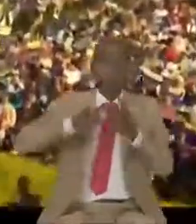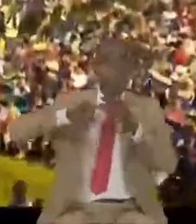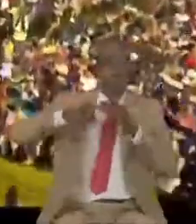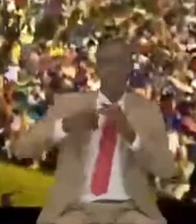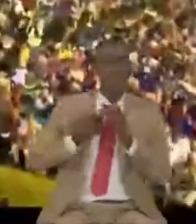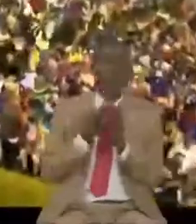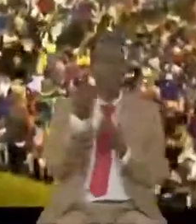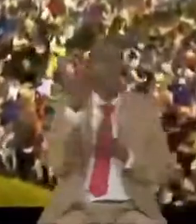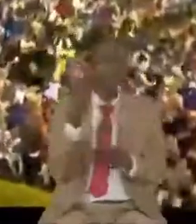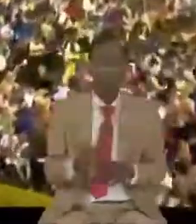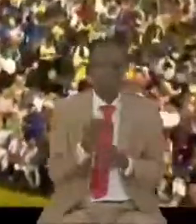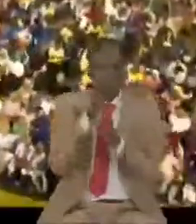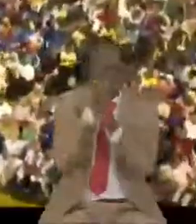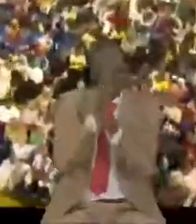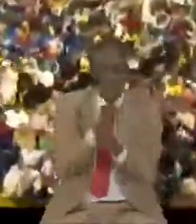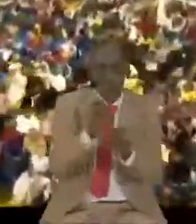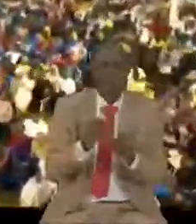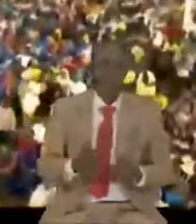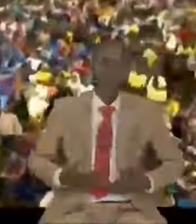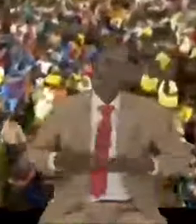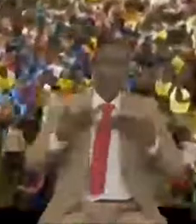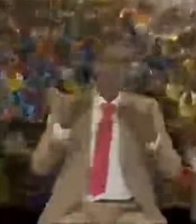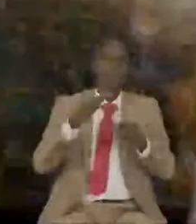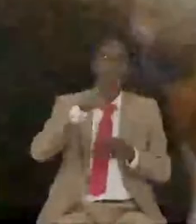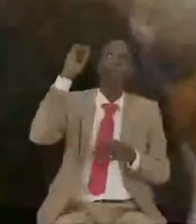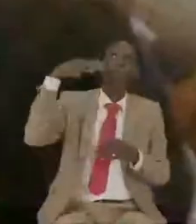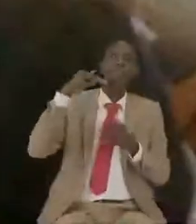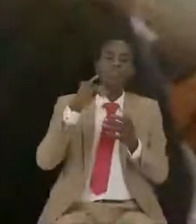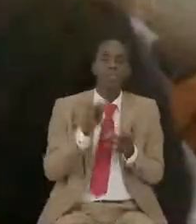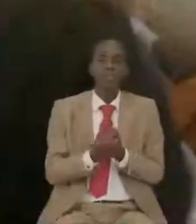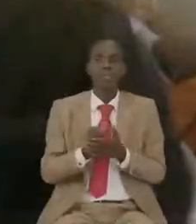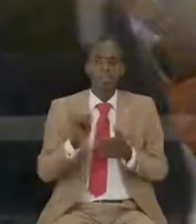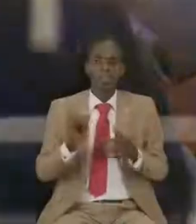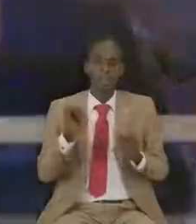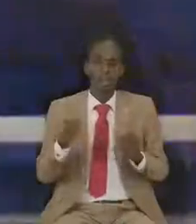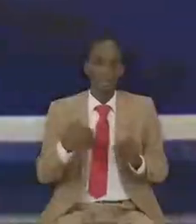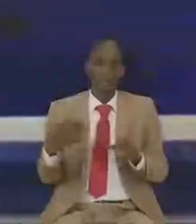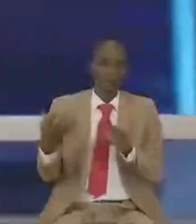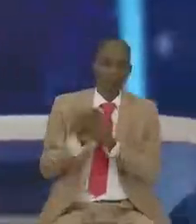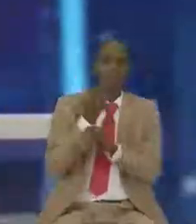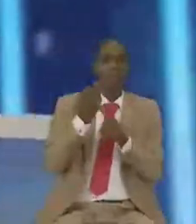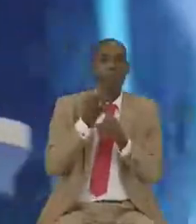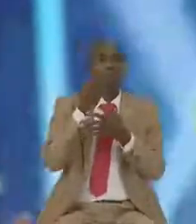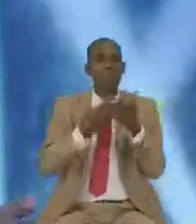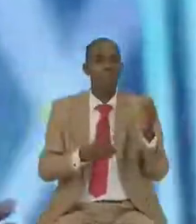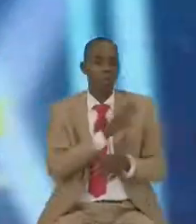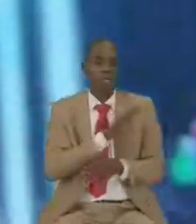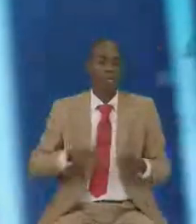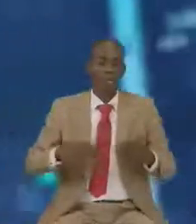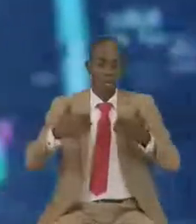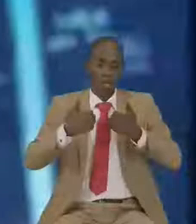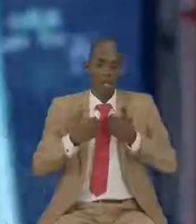je crois. Et maintenant, je commence la vie honorable de grâce.